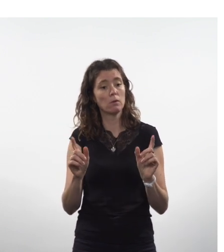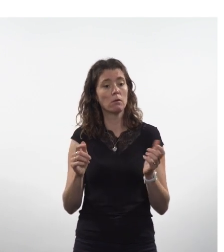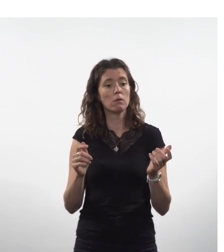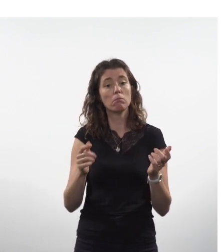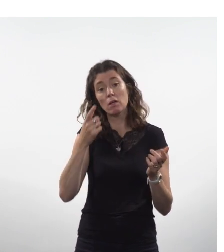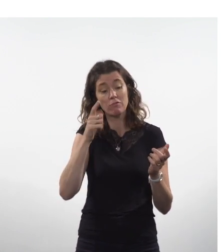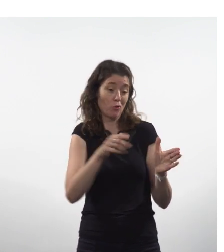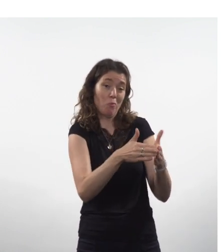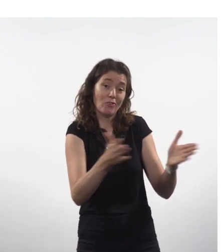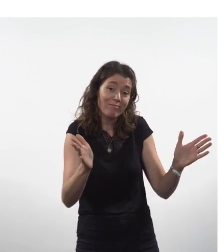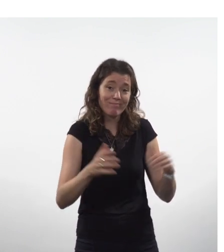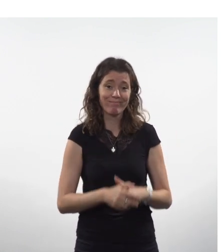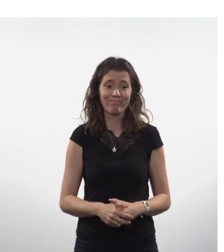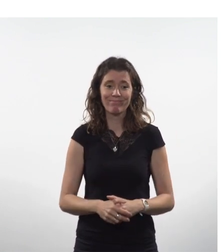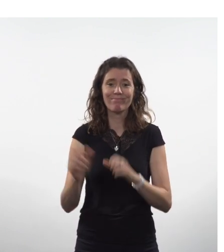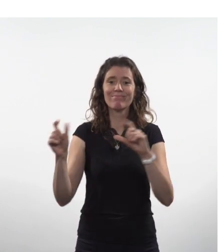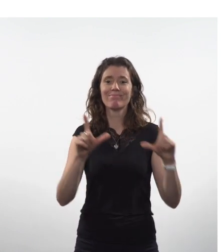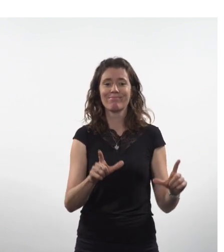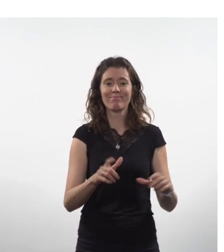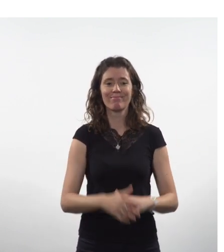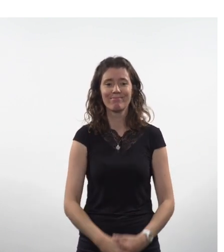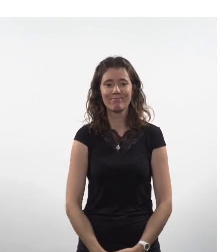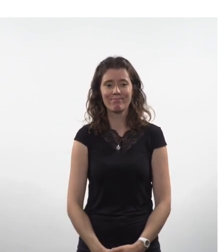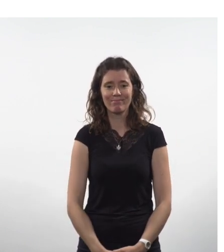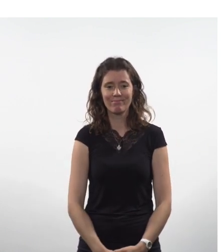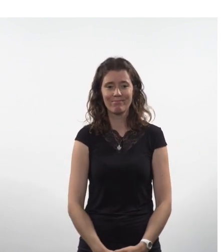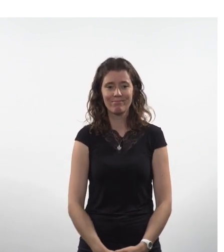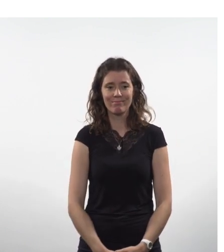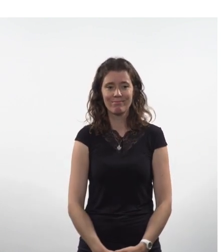faut voir avec eux. Diapo suivante.